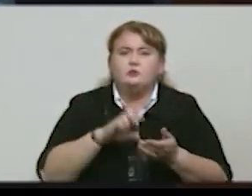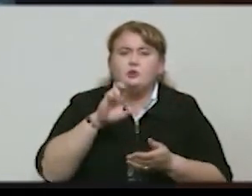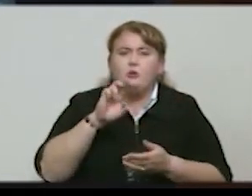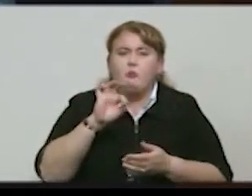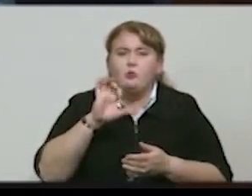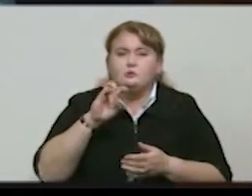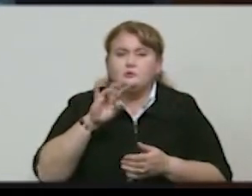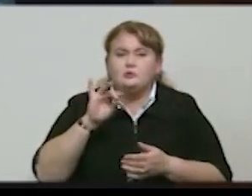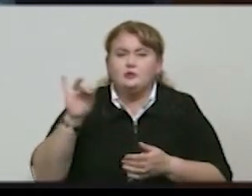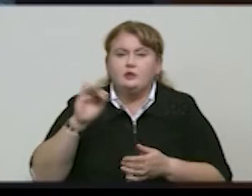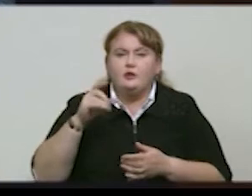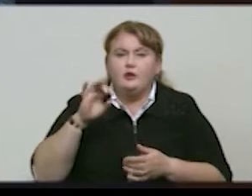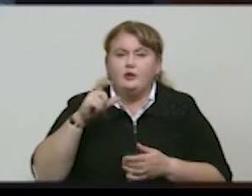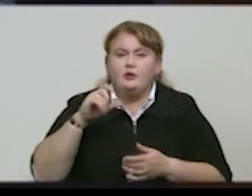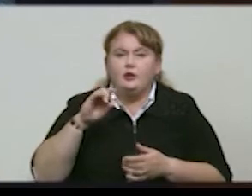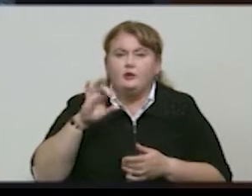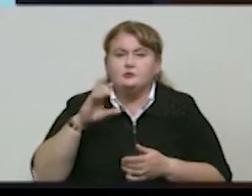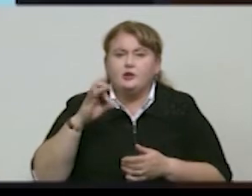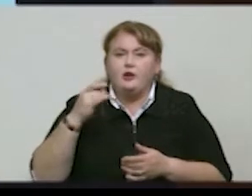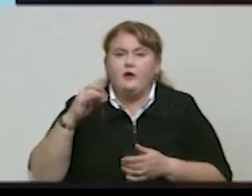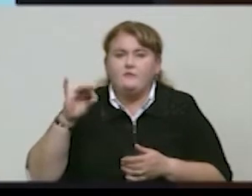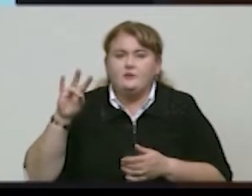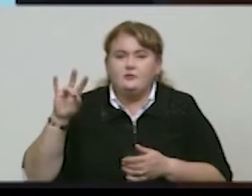и Герцеговины, город Сараево.